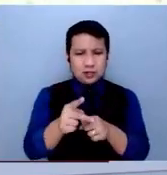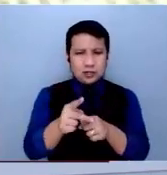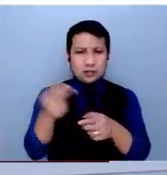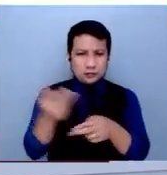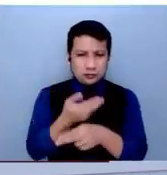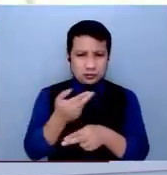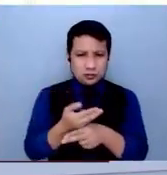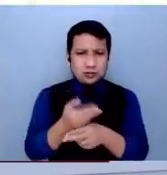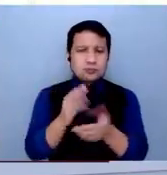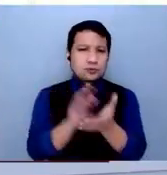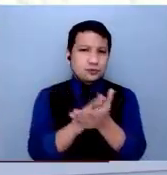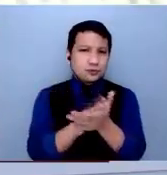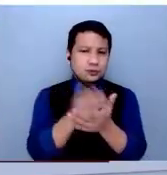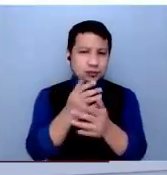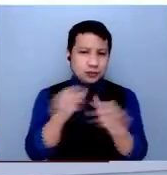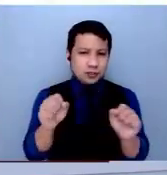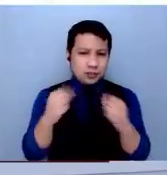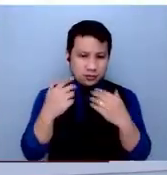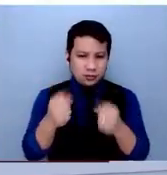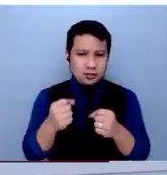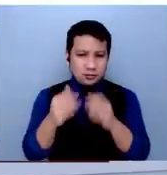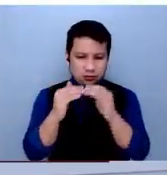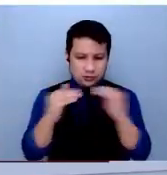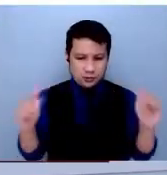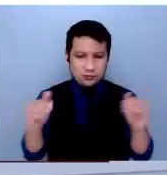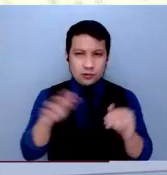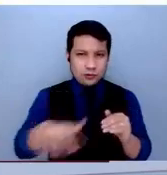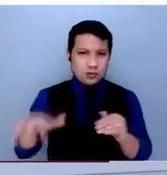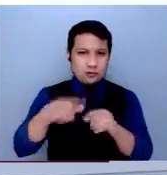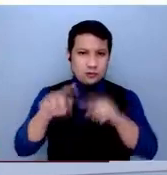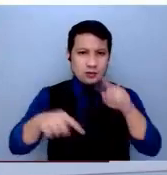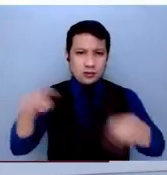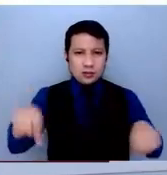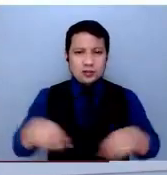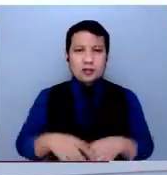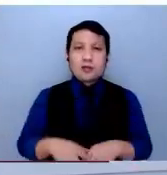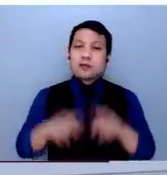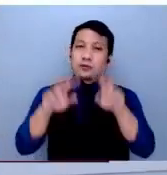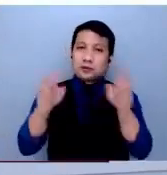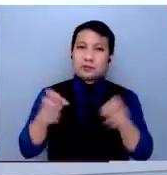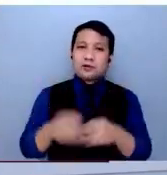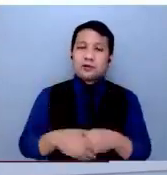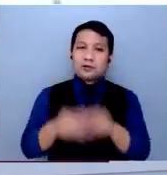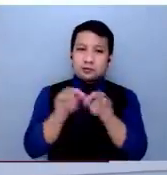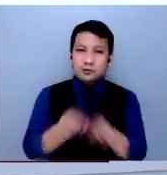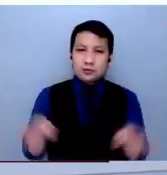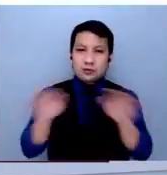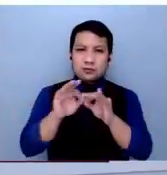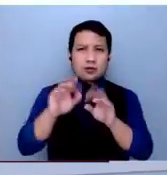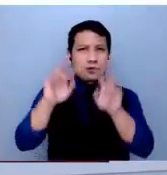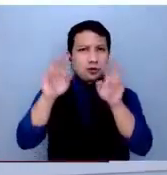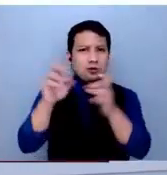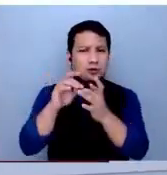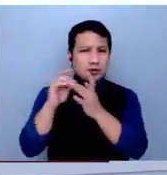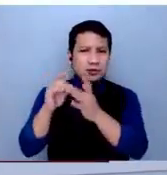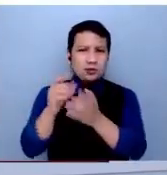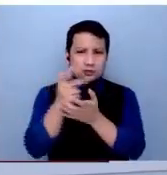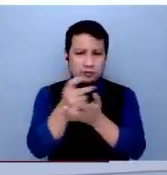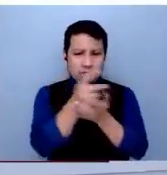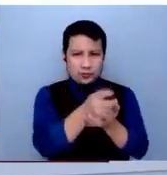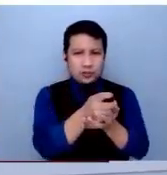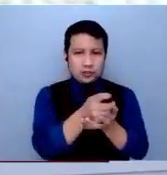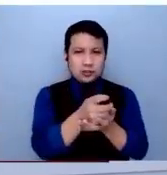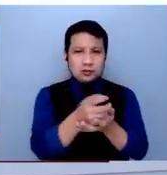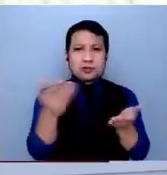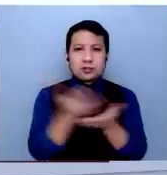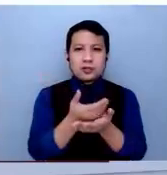school safety, healthcare, inequality, at iba pang usapin. Lalo namang umingay ang usapin tungkol sa bakuna sa pagpasok ng